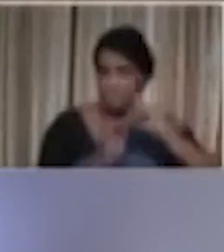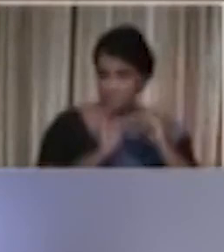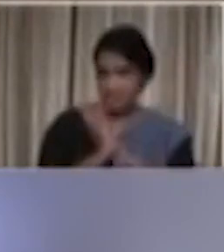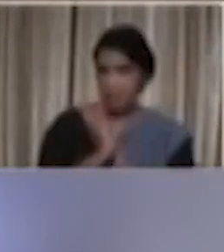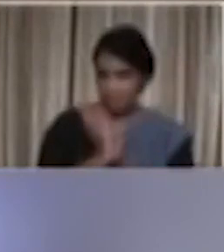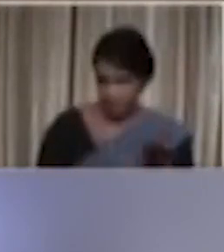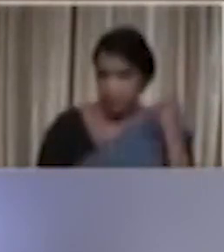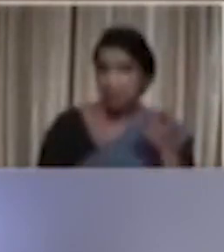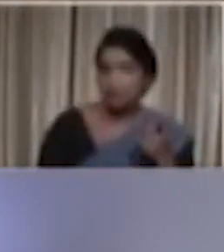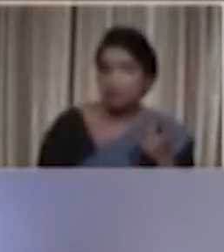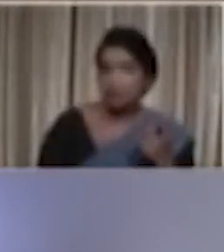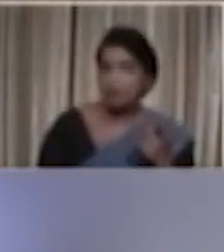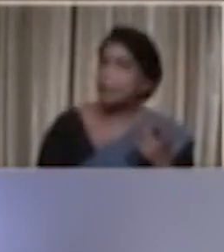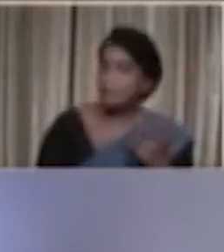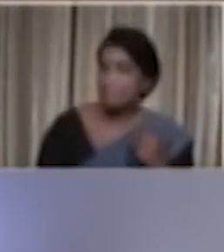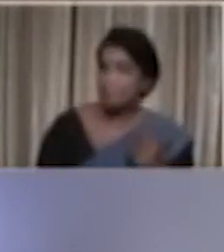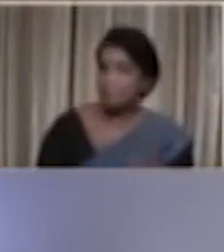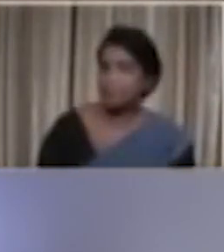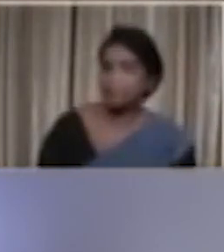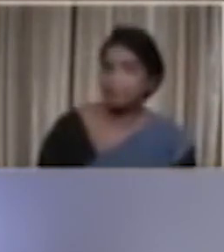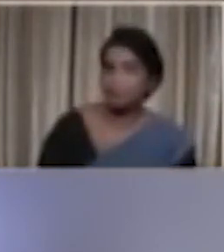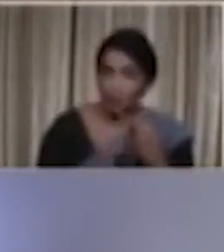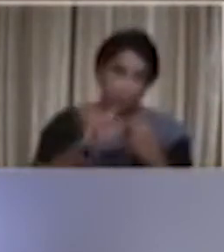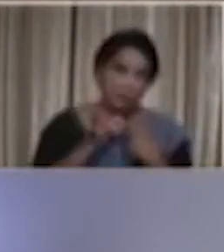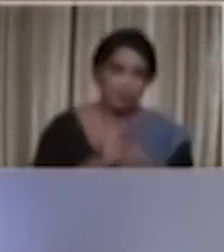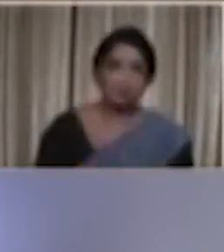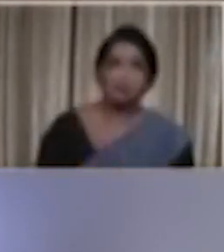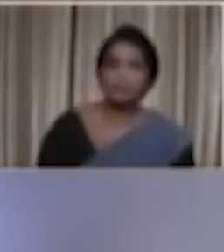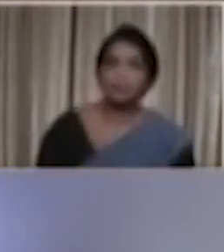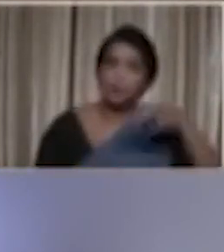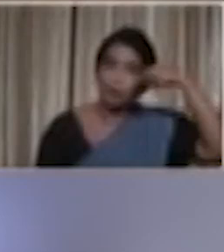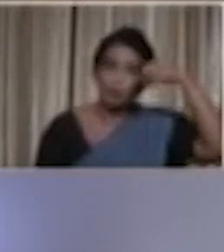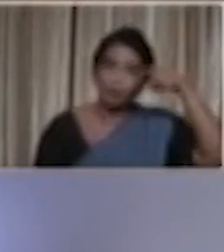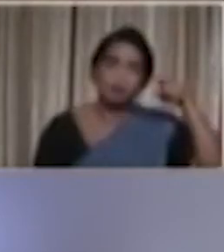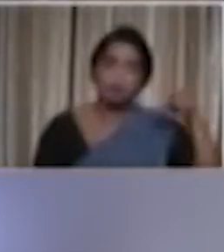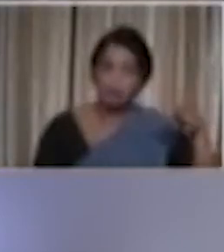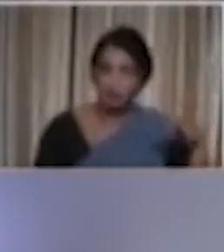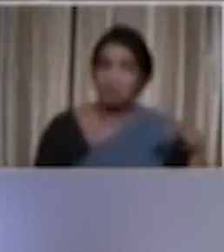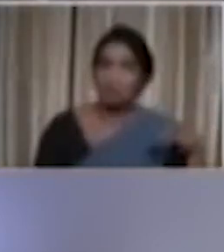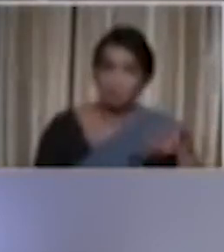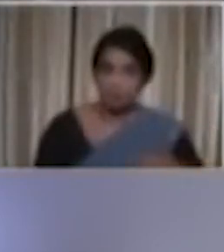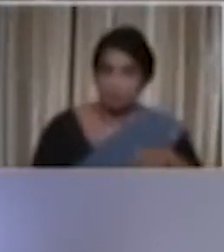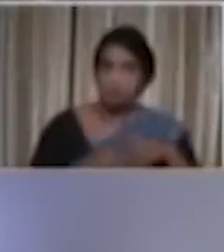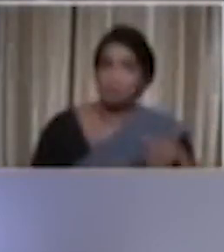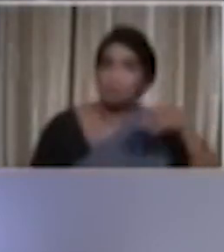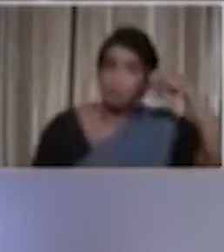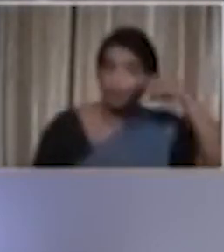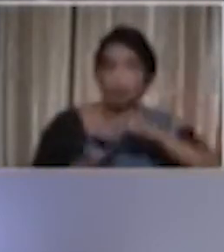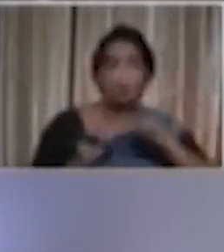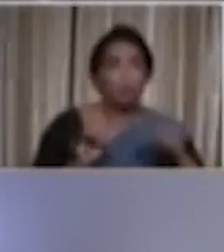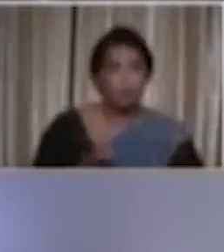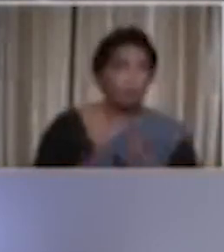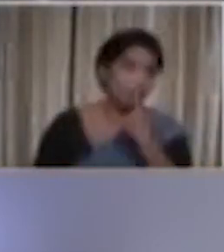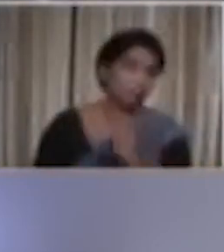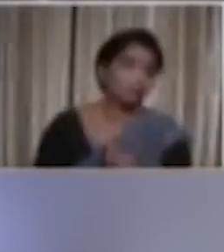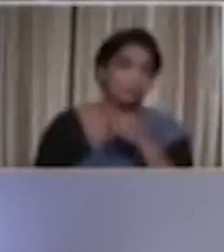විදුලි බලය? විදුලි බලය මට ඒක අහන්න බැරි වුණා. මේ උතුමාට පුළුවන් උත්තරයක් දෙන්න. විදුලි බලය වෙනුවෙන් ගරු කතානායකතුමනි මේ වෙන විට විදුලි බල මණ්ඩලය